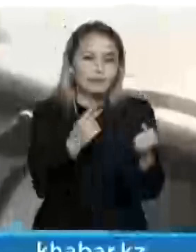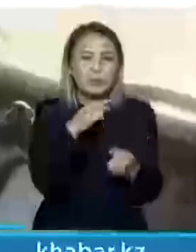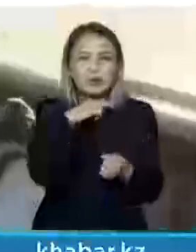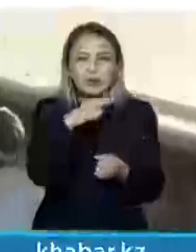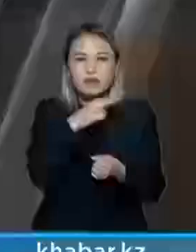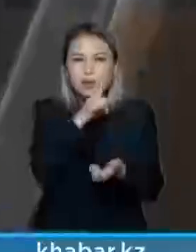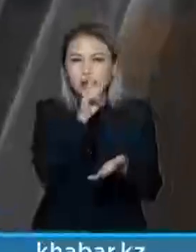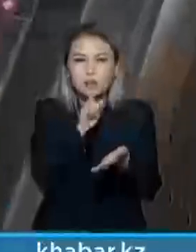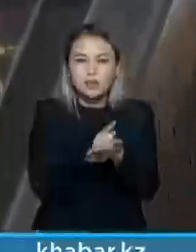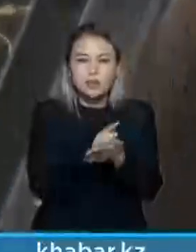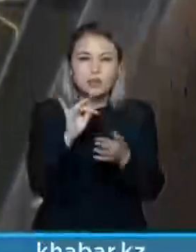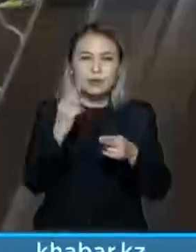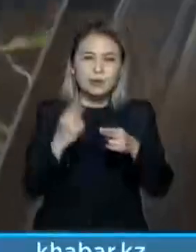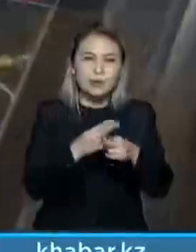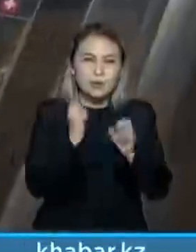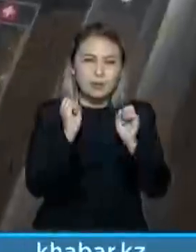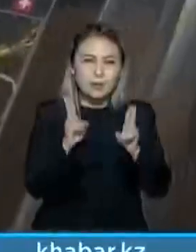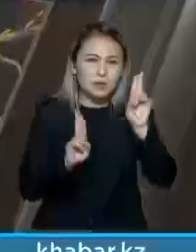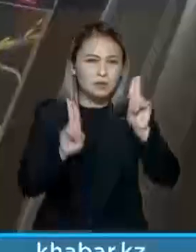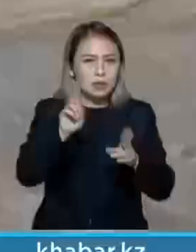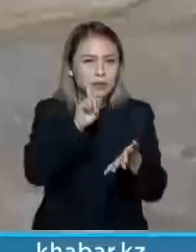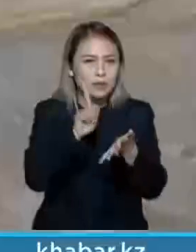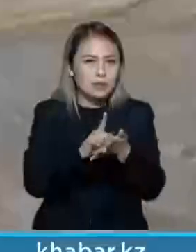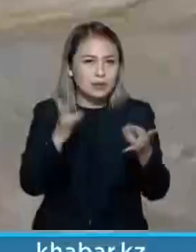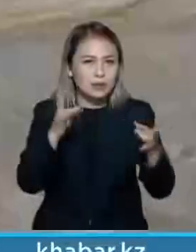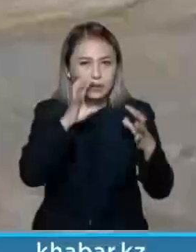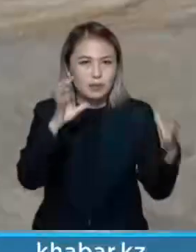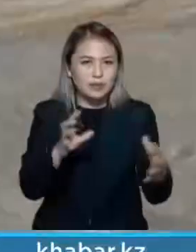болып, қауіпсіздік ережелерін қатаң сақтау керек дейді ол.